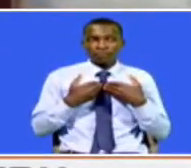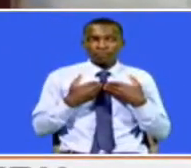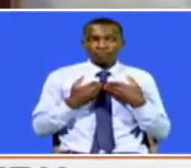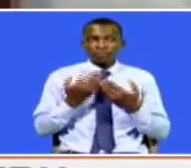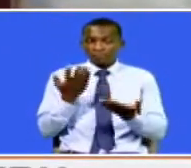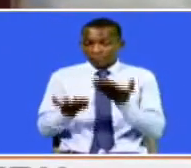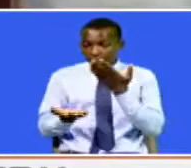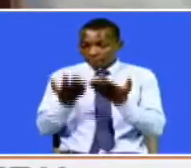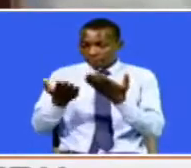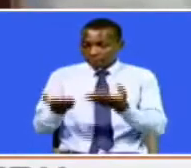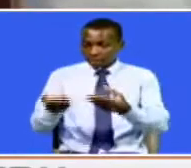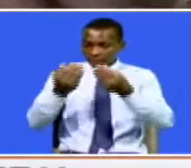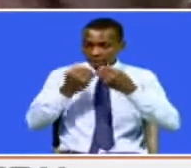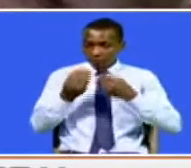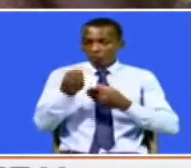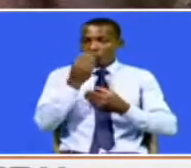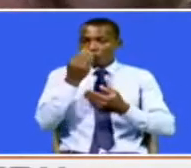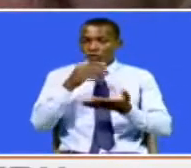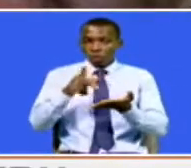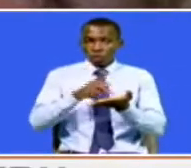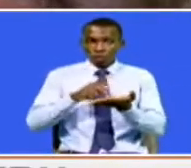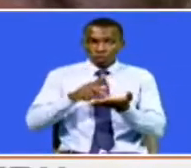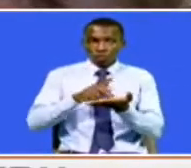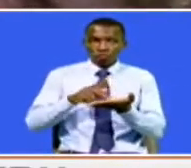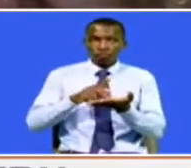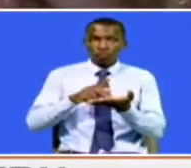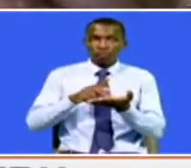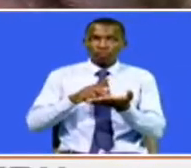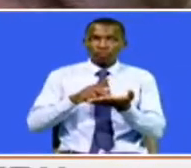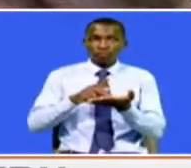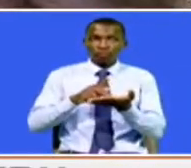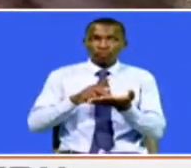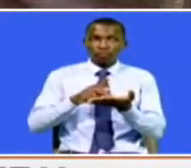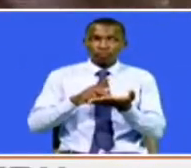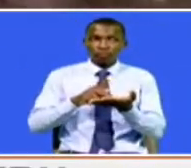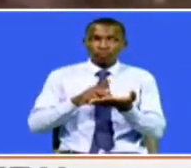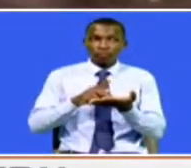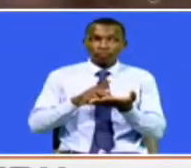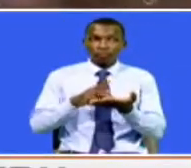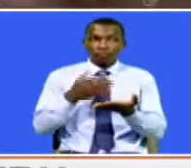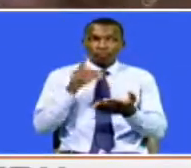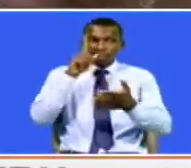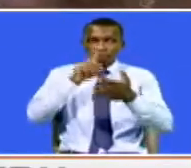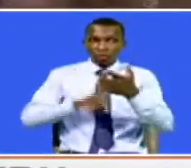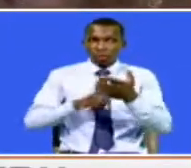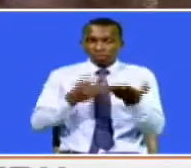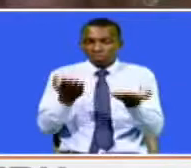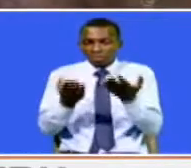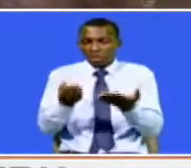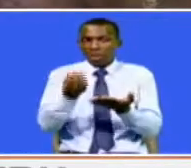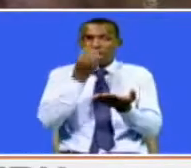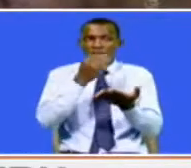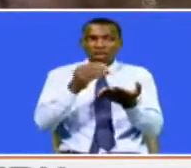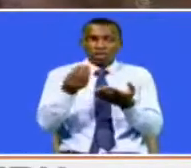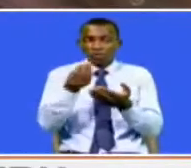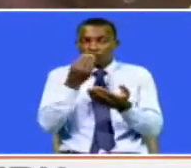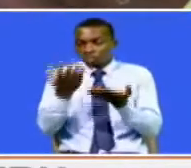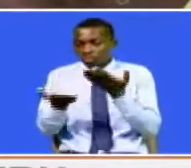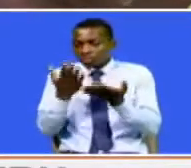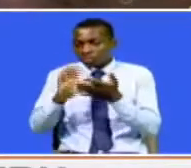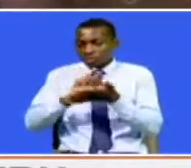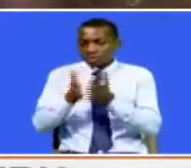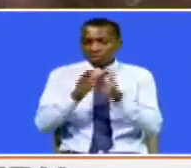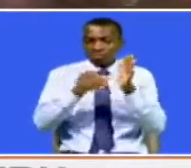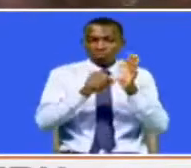huenda alipewa chakula chenye sumu. What I'm reading in social media that he probably ate some food and so on, it doesn't appear to be so.